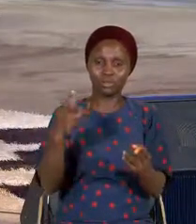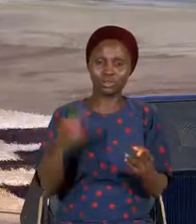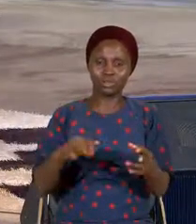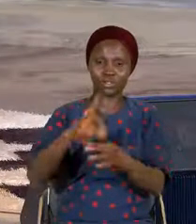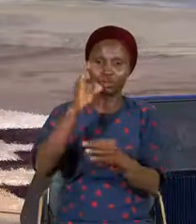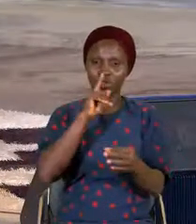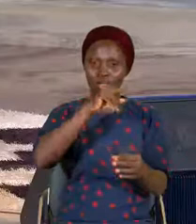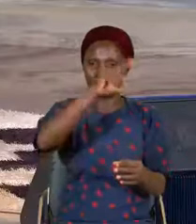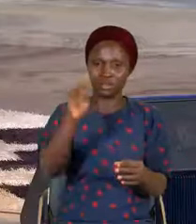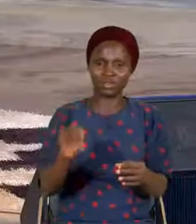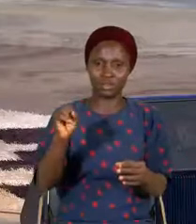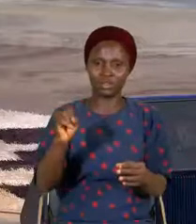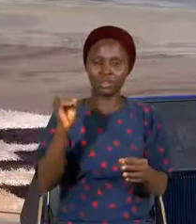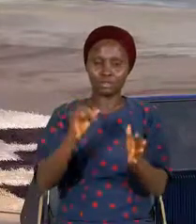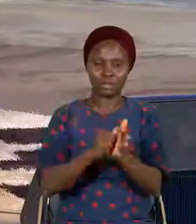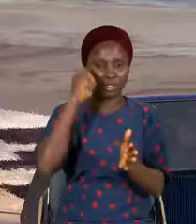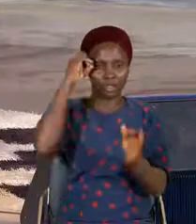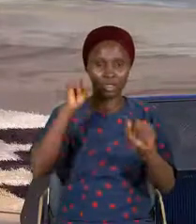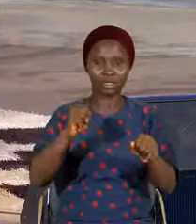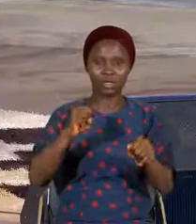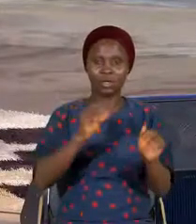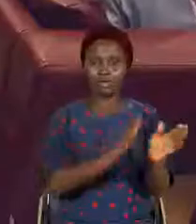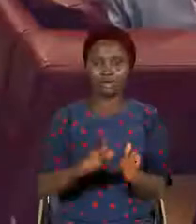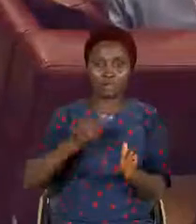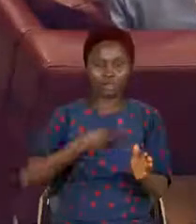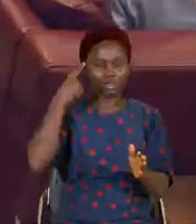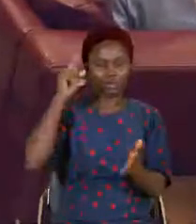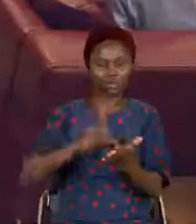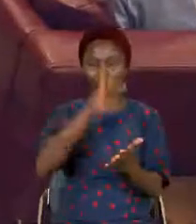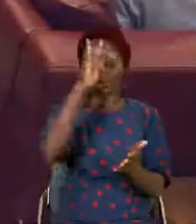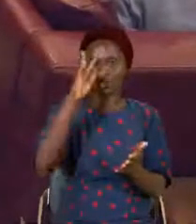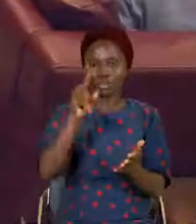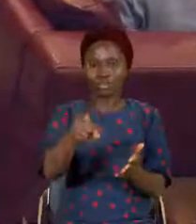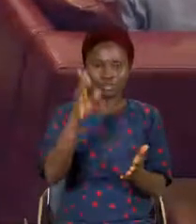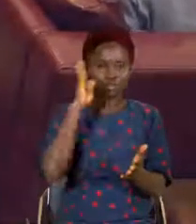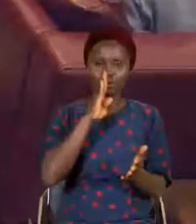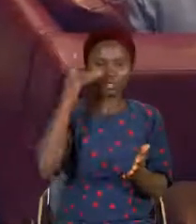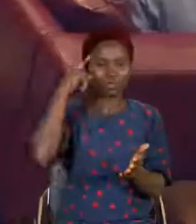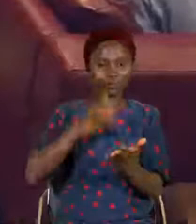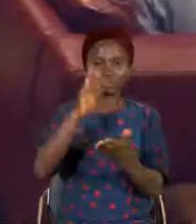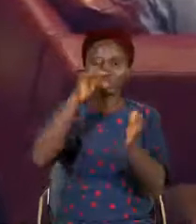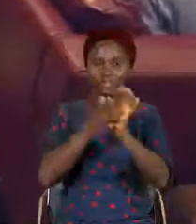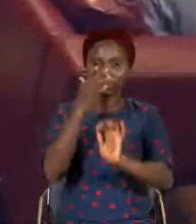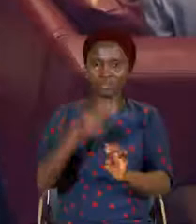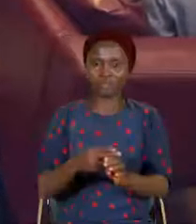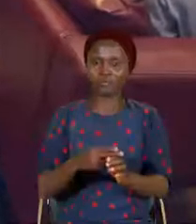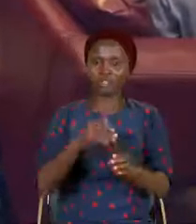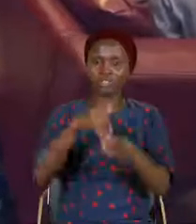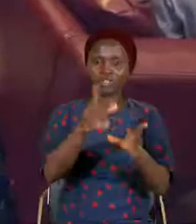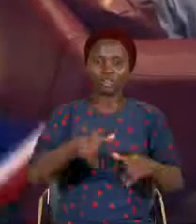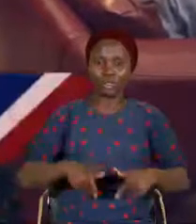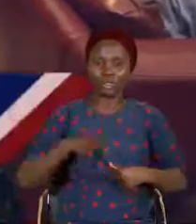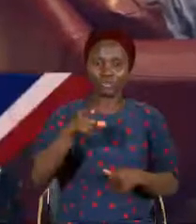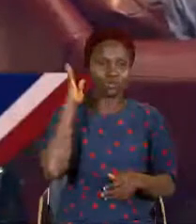C'est pour qu'ils puissent nous préparer pour la gloire. Vous serez destinés pour la gloire. Je dis, votre vie